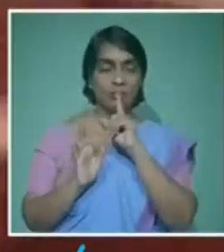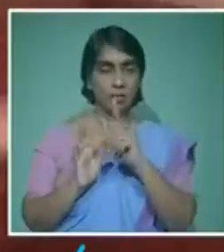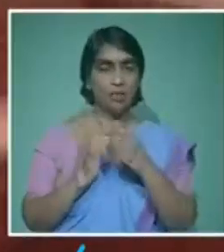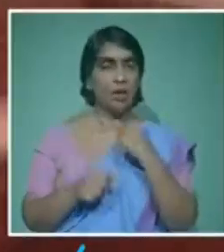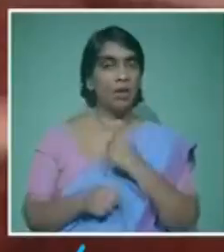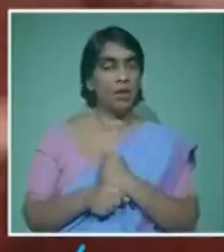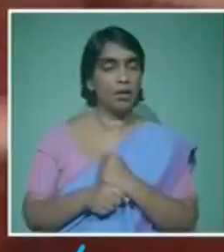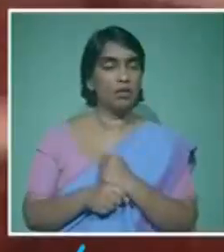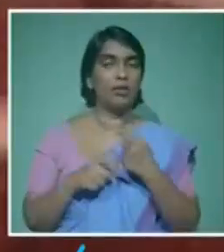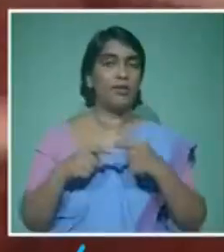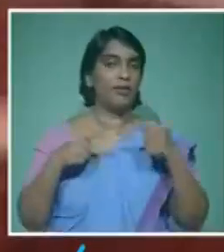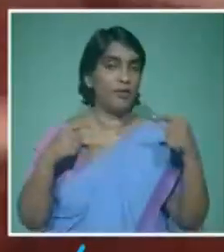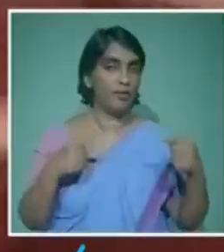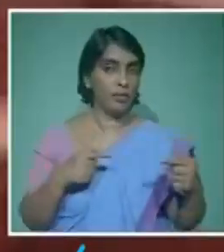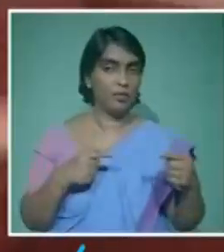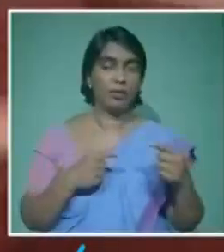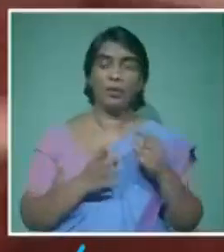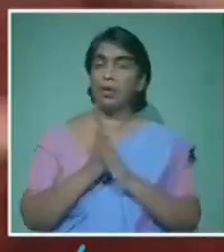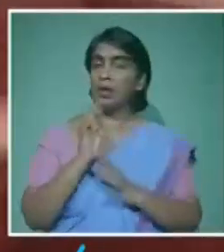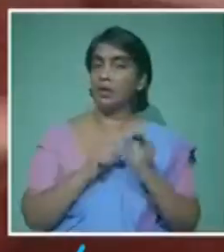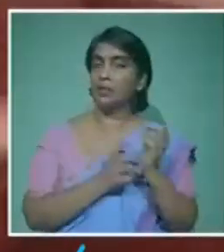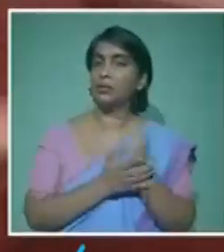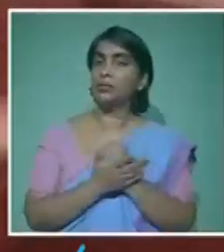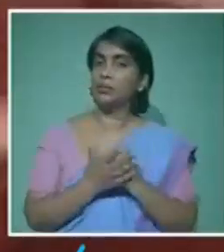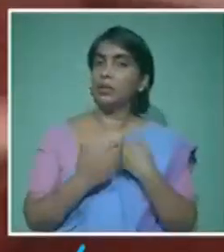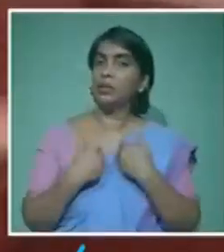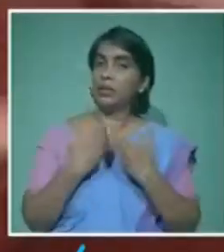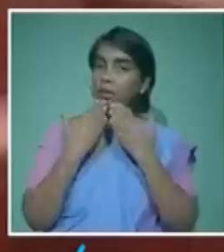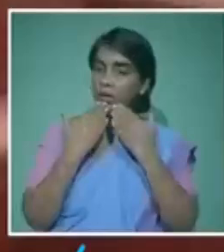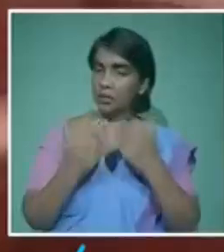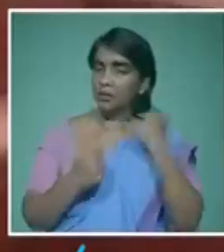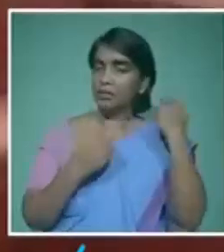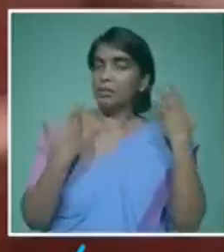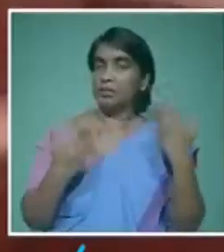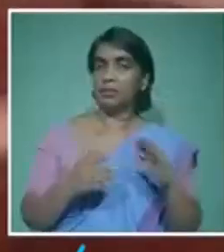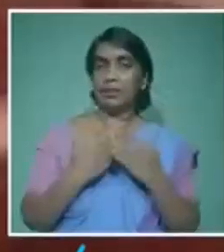உறுப்பினர்கள் அனைவருக்கும் எனது நன்றியை தெரிவித்து முடித்துக் கொள்கின்றேன். நன்றி, வணக்கம்.